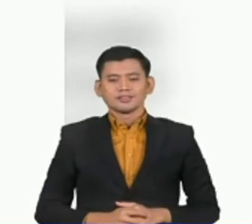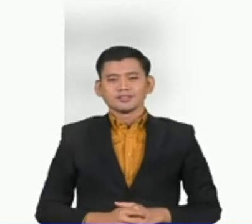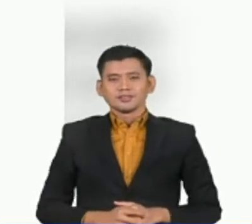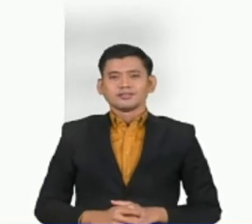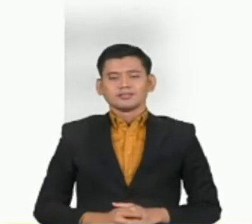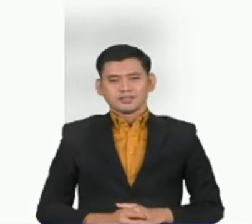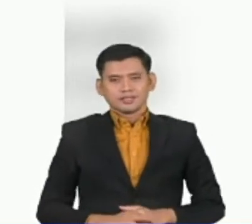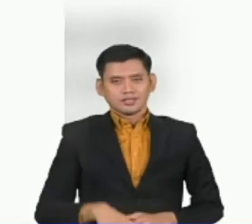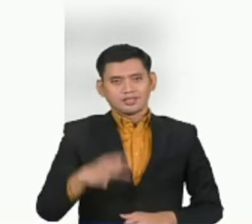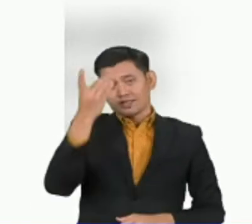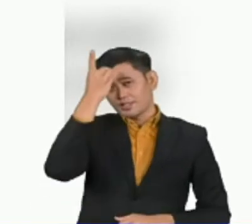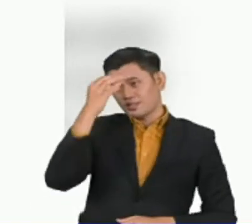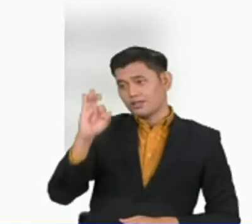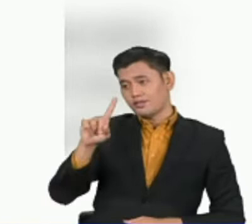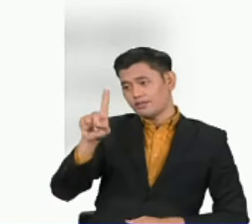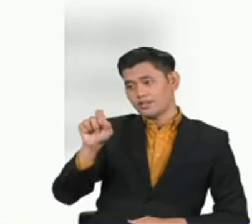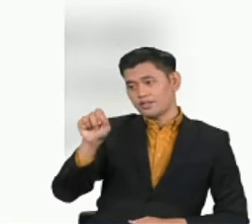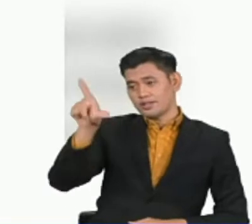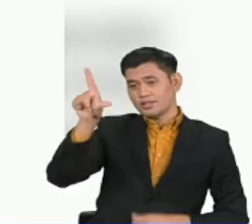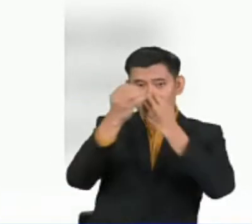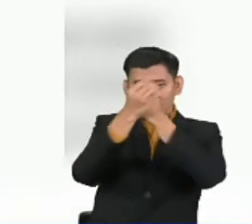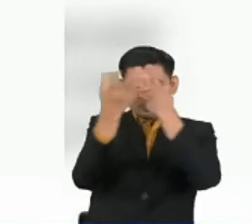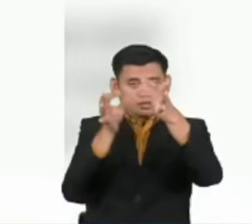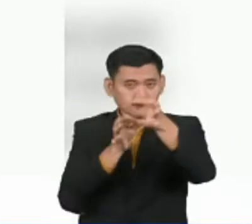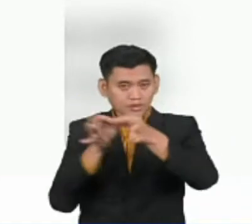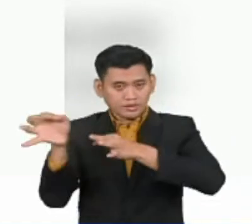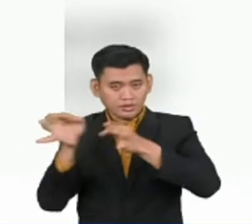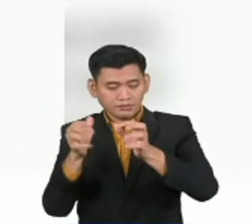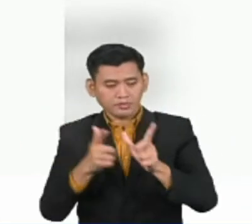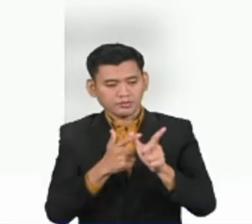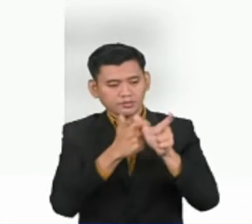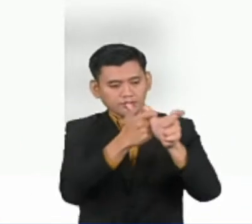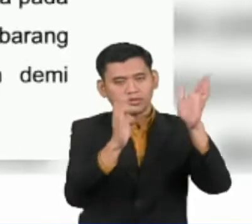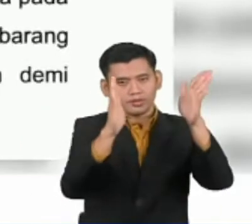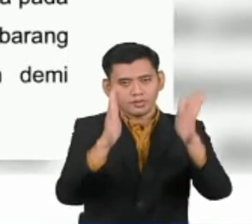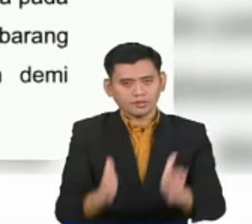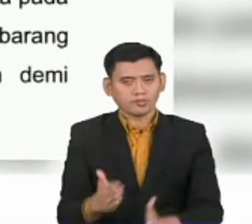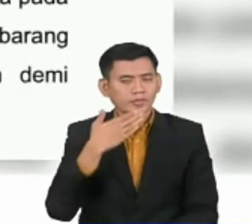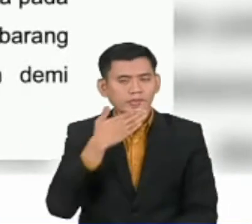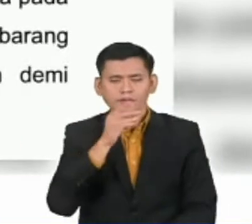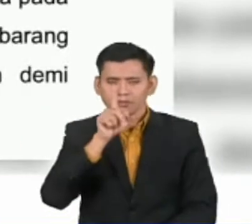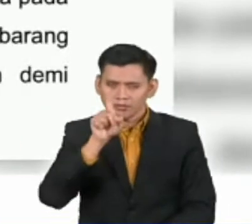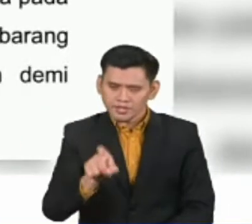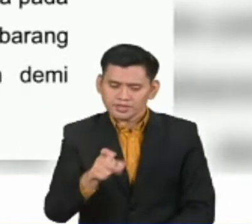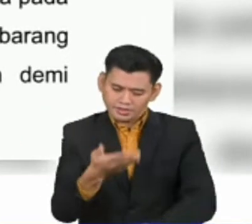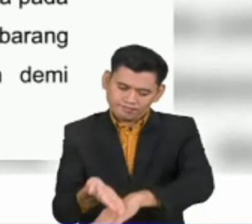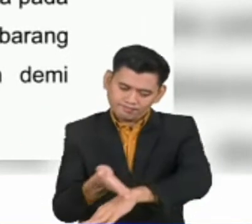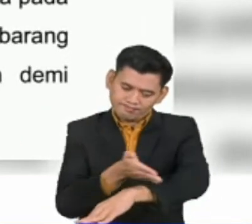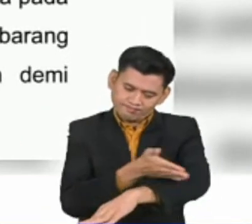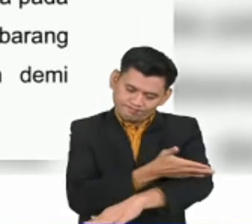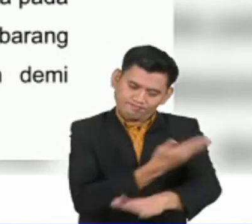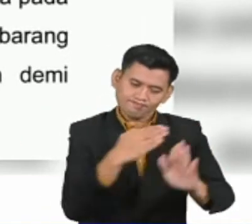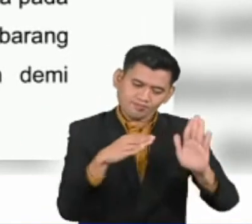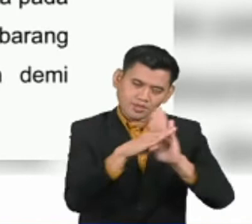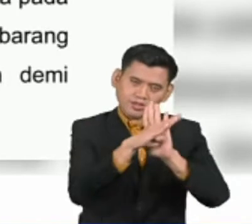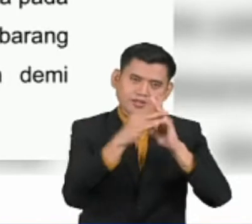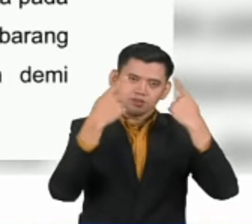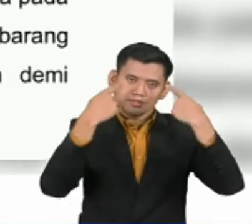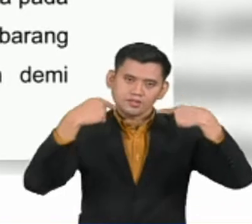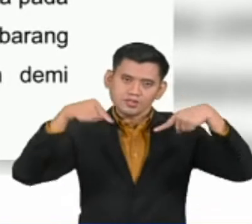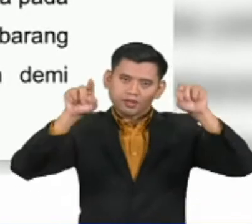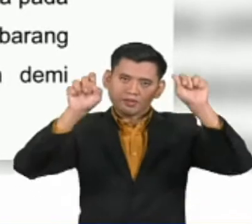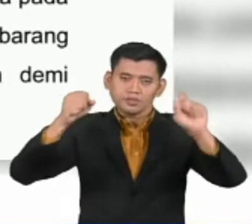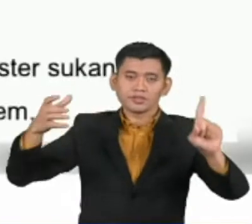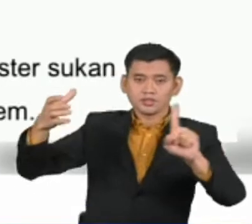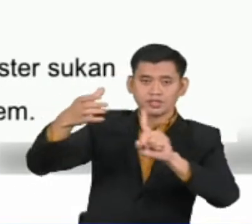Beliau turut menyatakan bakat dan kebolehan pelari muda itu perlu terus digilap agar lebih banyak kejayaan dapat dicipta. Dalam pada itu,